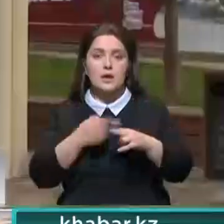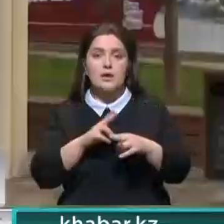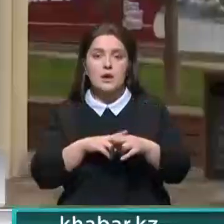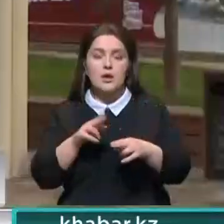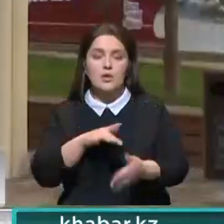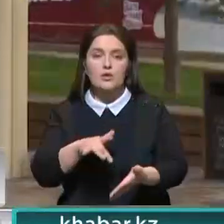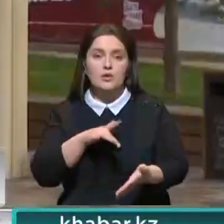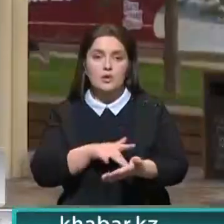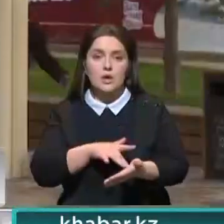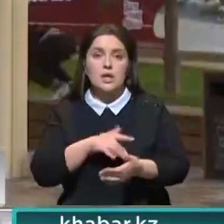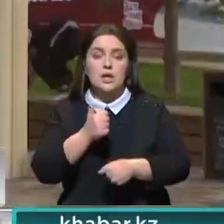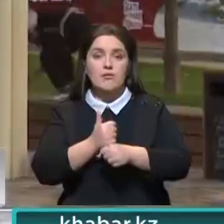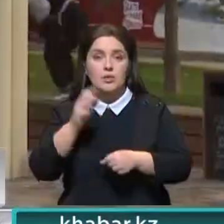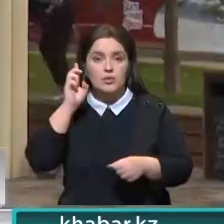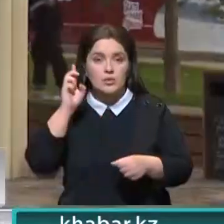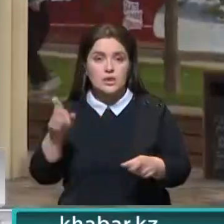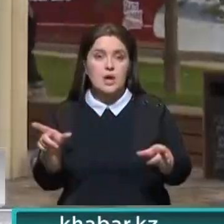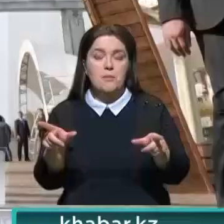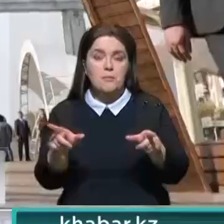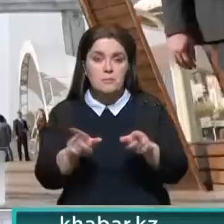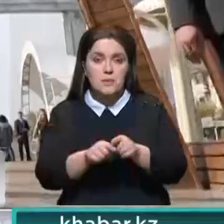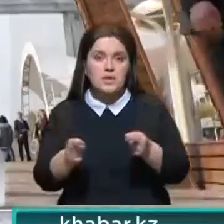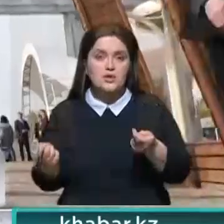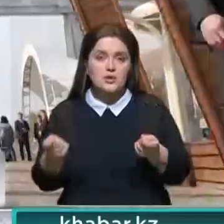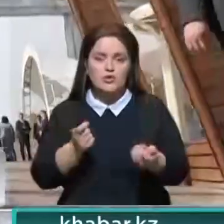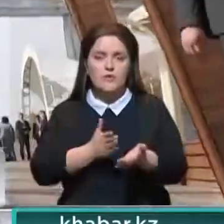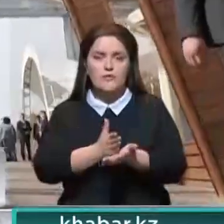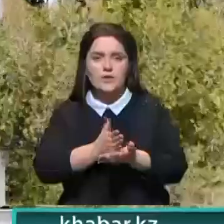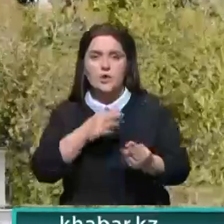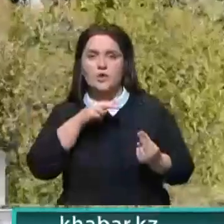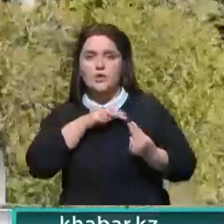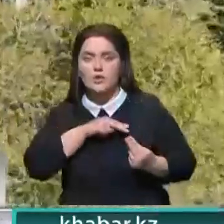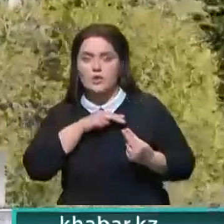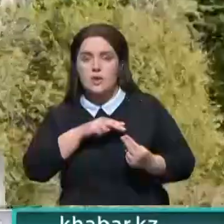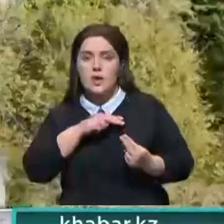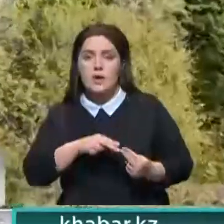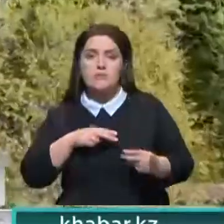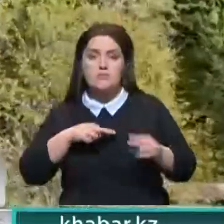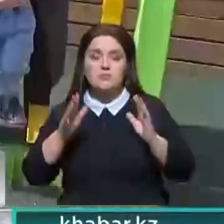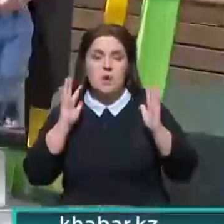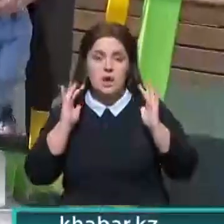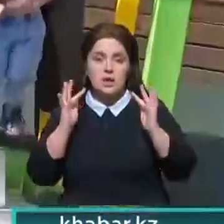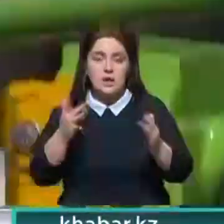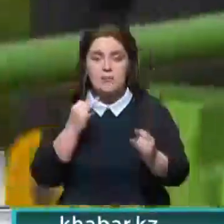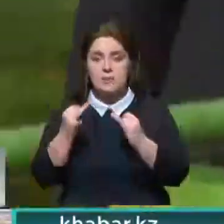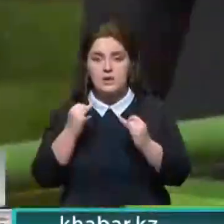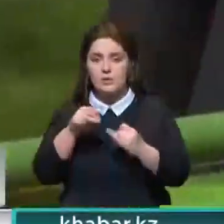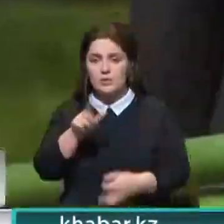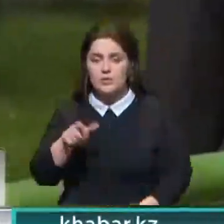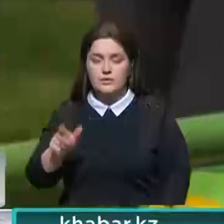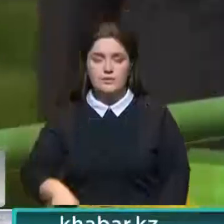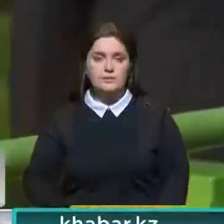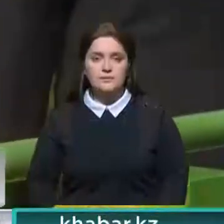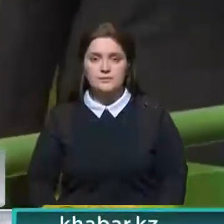карточкой города. Глава государства вместе с чиновниками и ветеранами труда прошелся по местной аллее и поговорил с людьми.